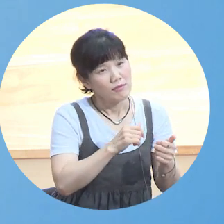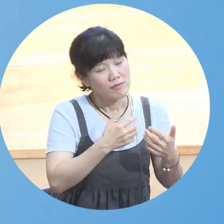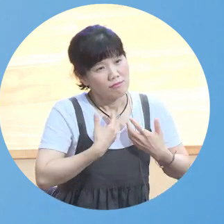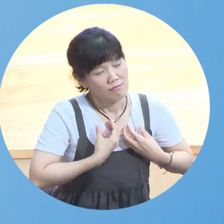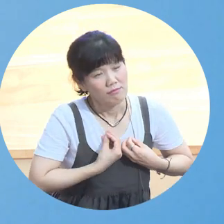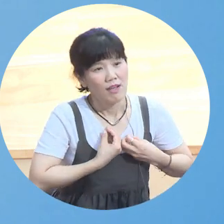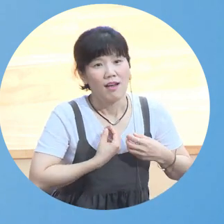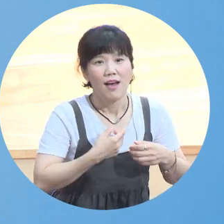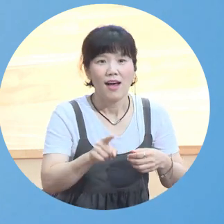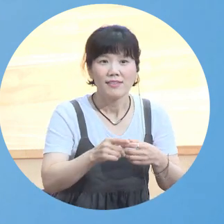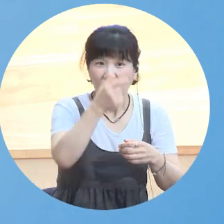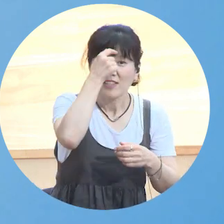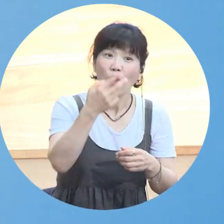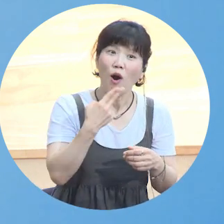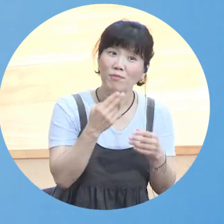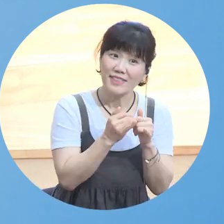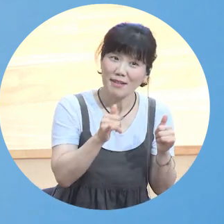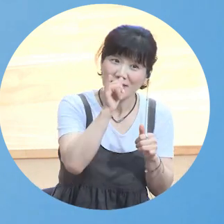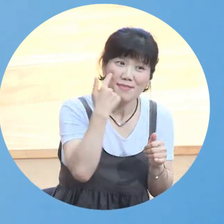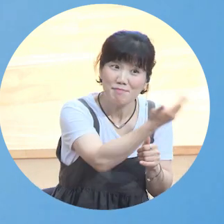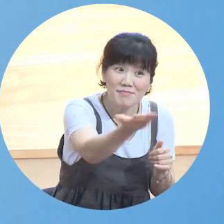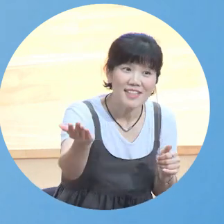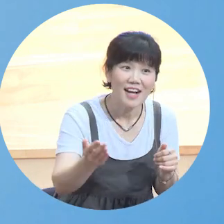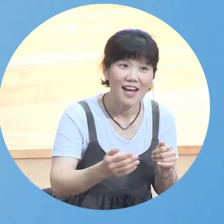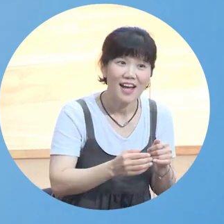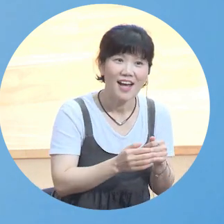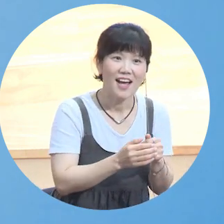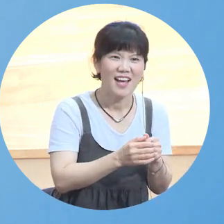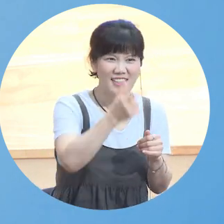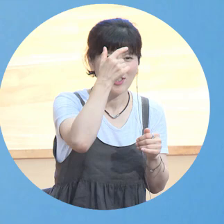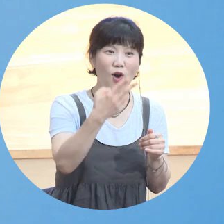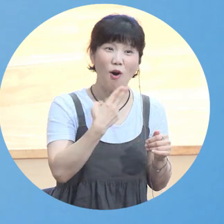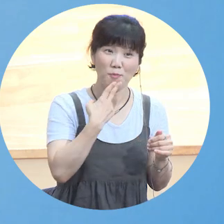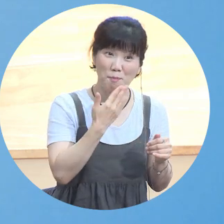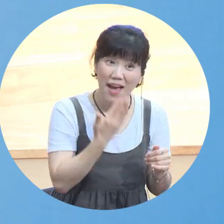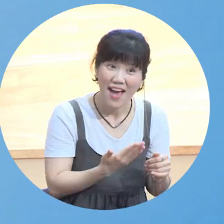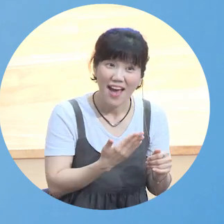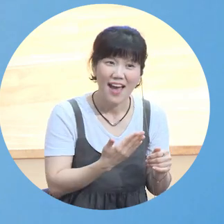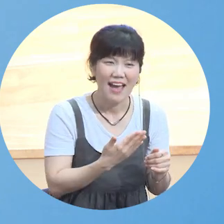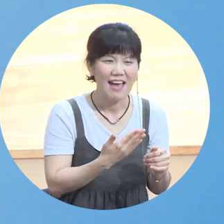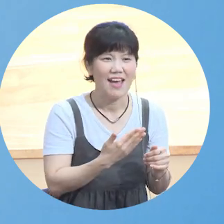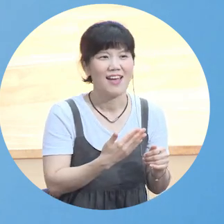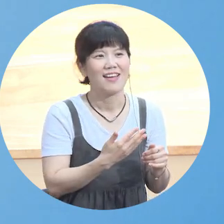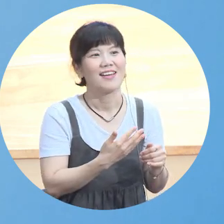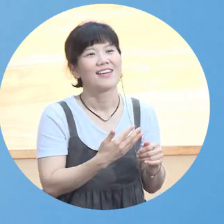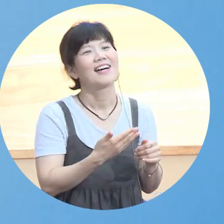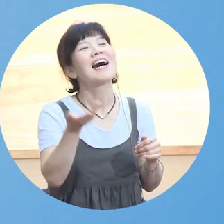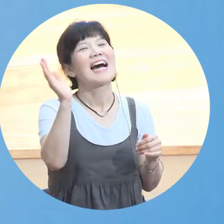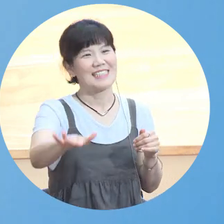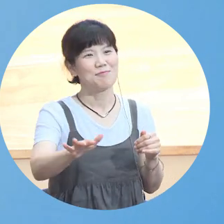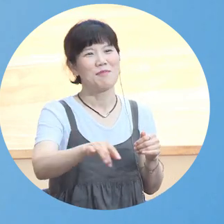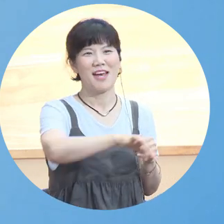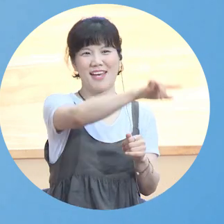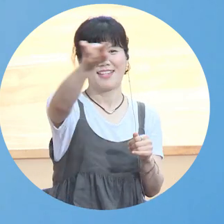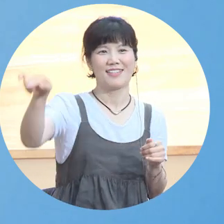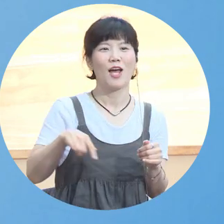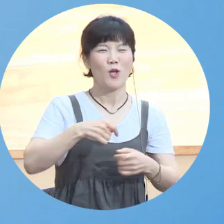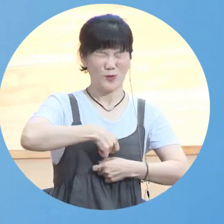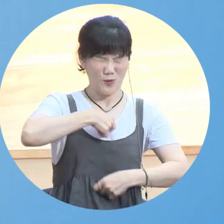기도하지 기도 안 할 사람이 있나 그렇게 얘기해요 솔직히 솔직히 쉽시다